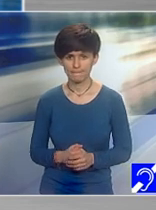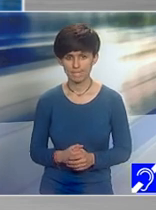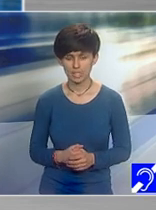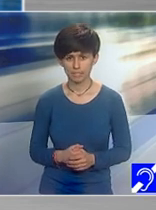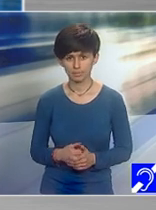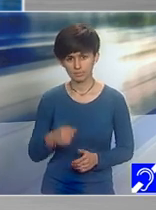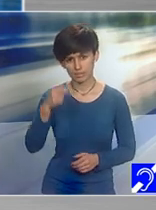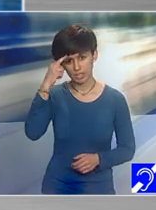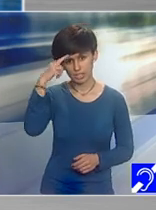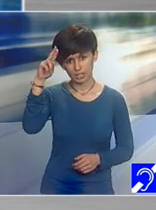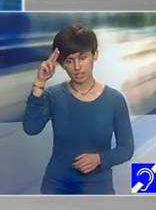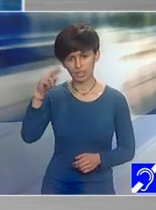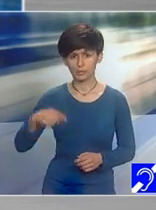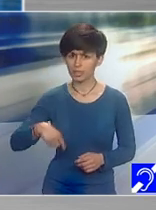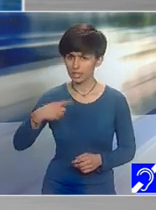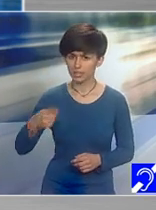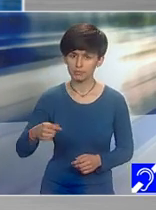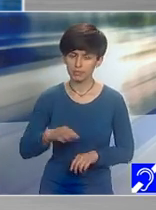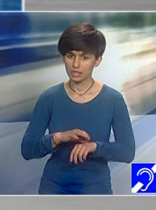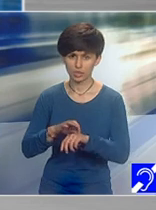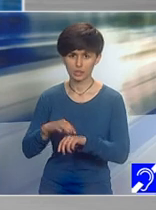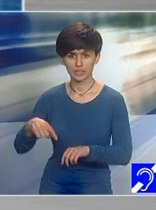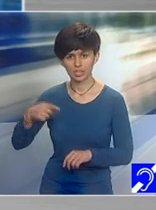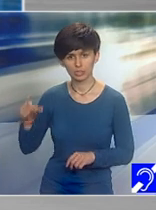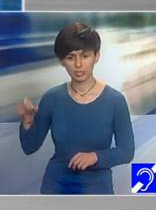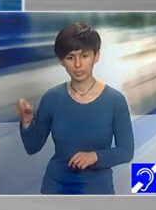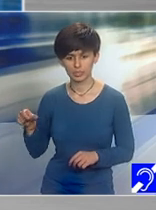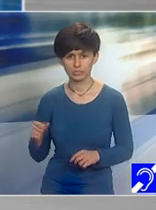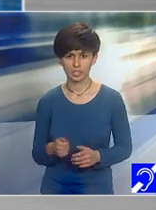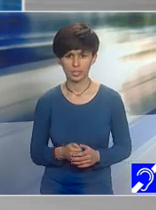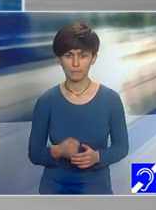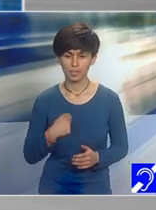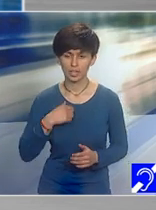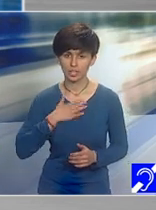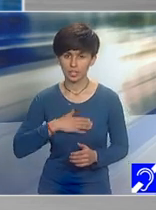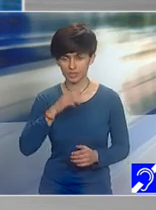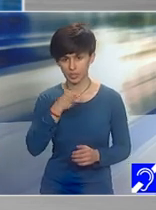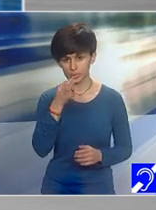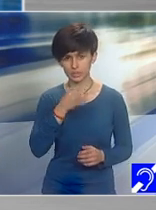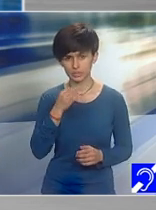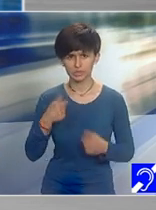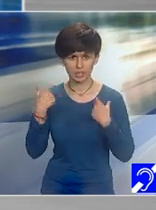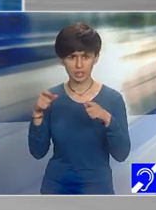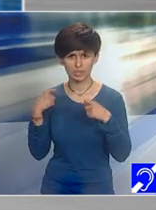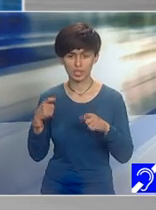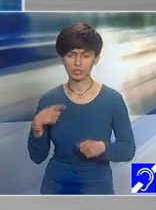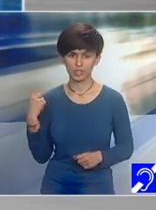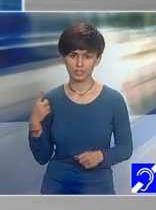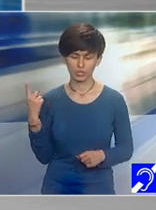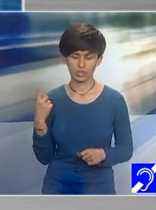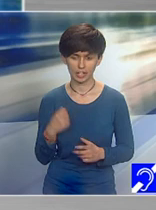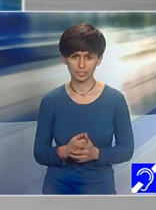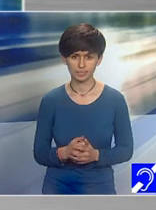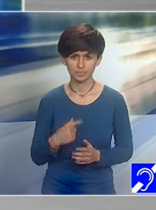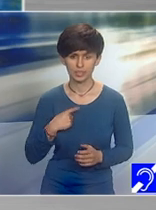recomandarea altora, acest lucru a fost sesizat de mai multă lume. Aș mai face o scurtă referire la parcurile din municipiu. Suntem